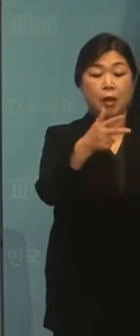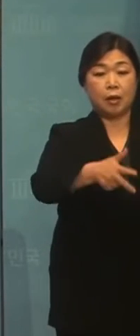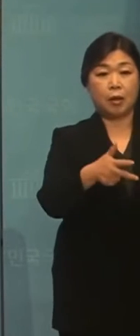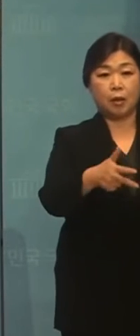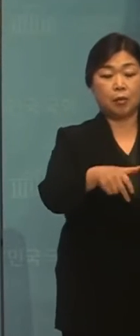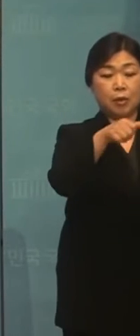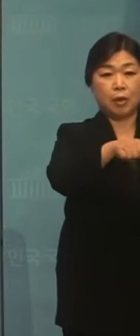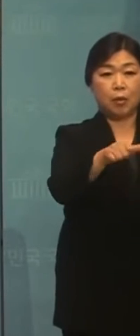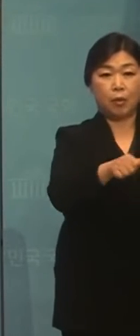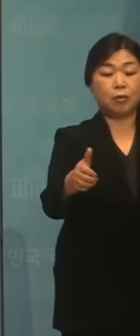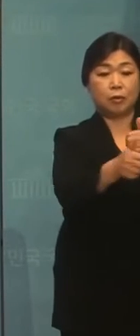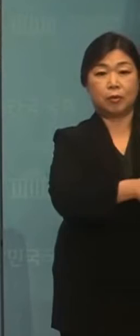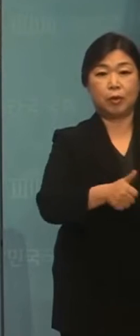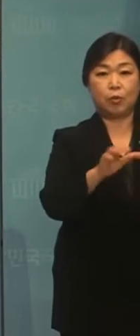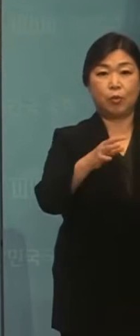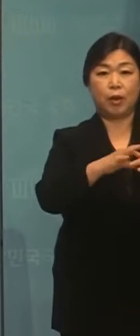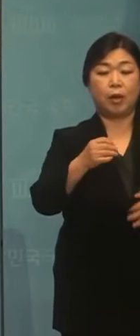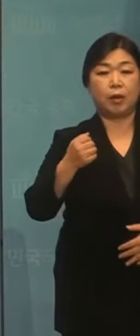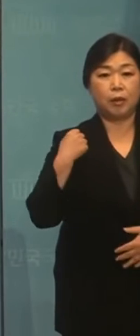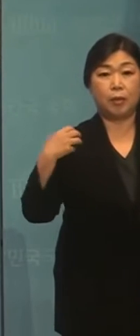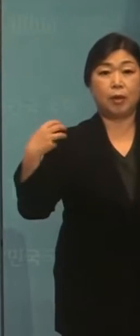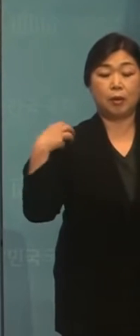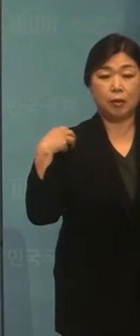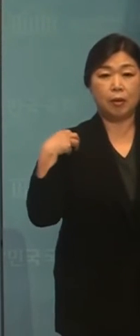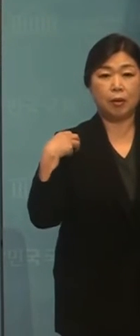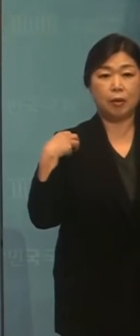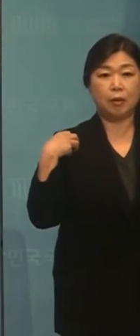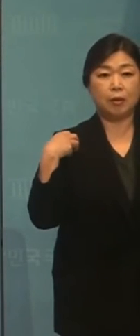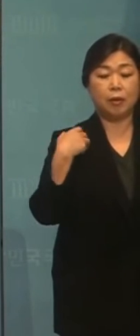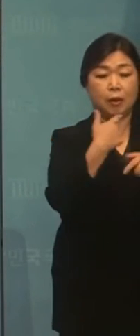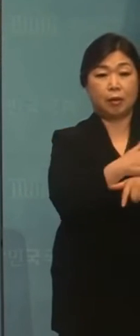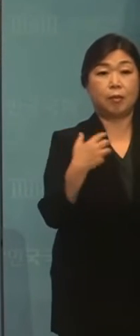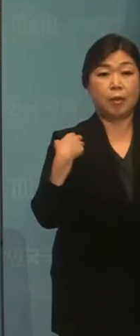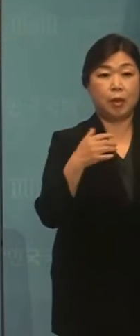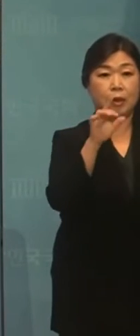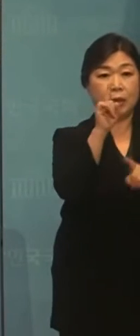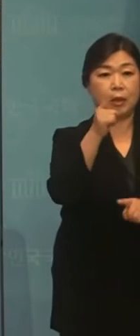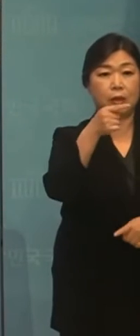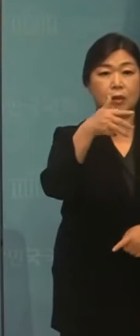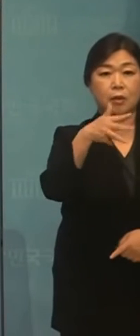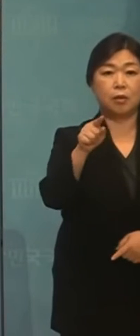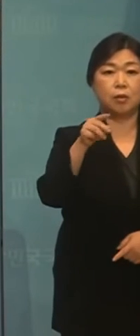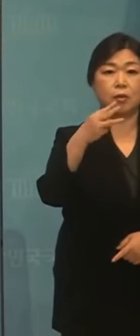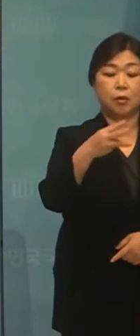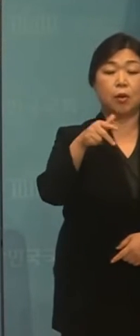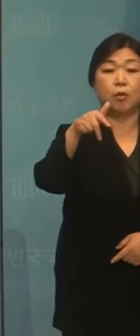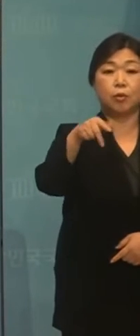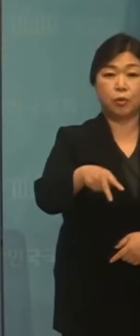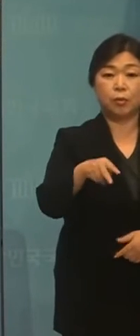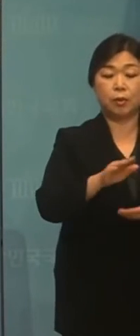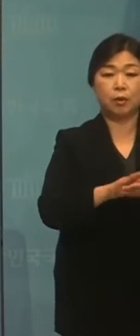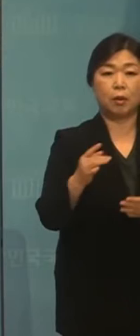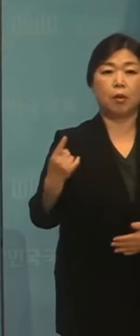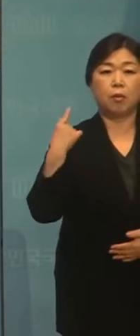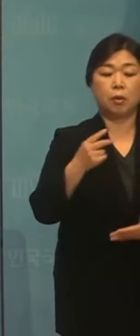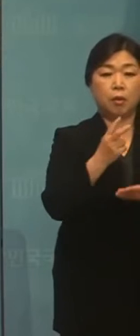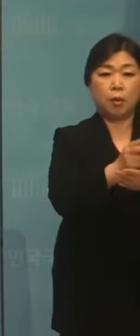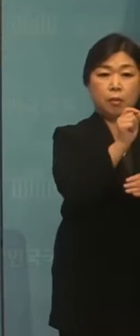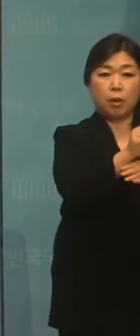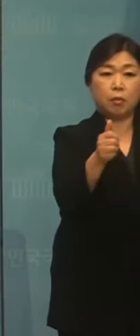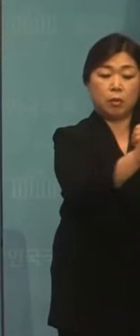산자중기위에 국민의힘 간사를 맡고 있는 이철규 의원입니다. 어저께 법사위에 있었던